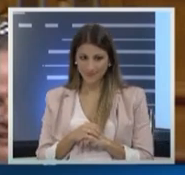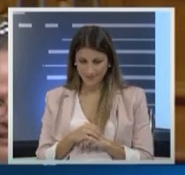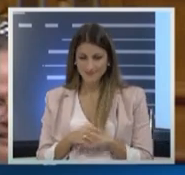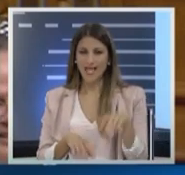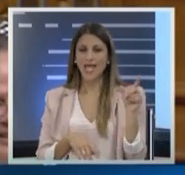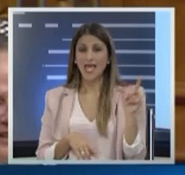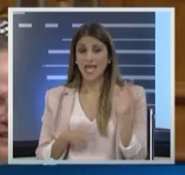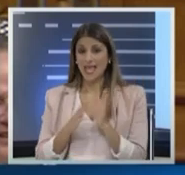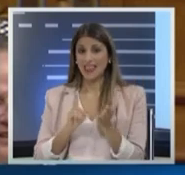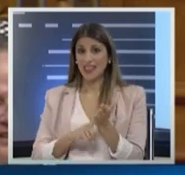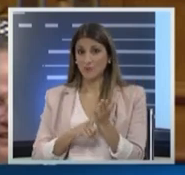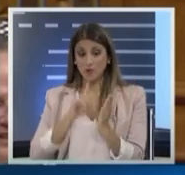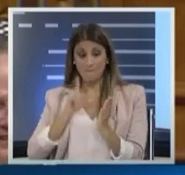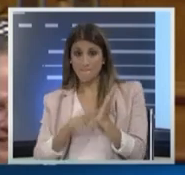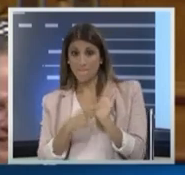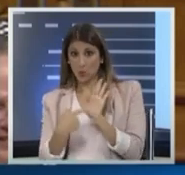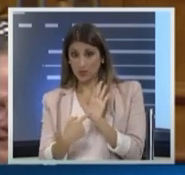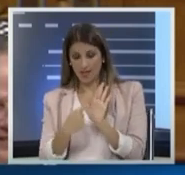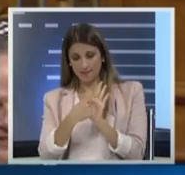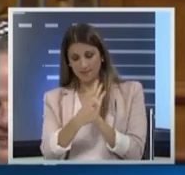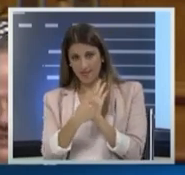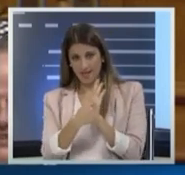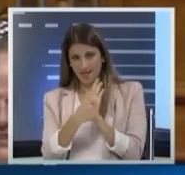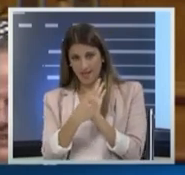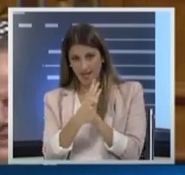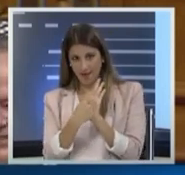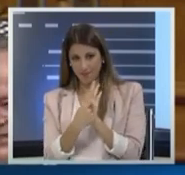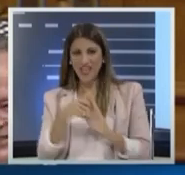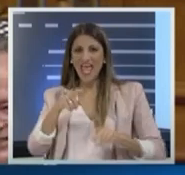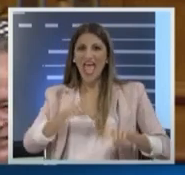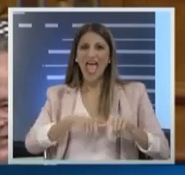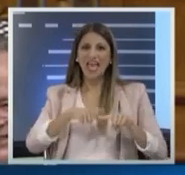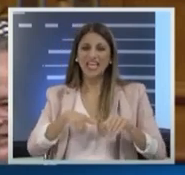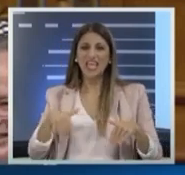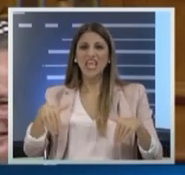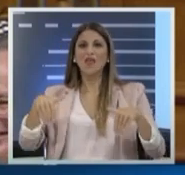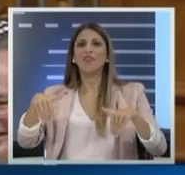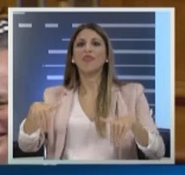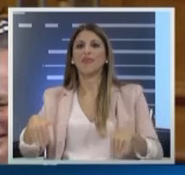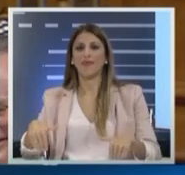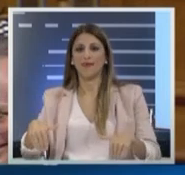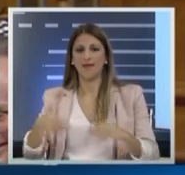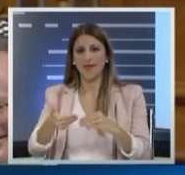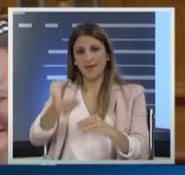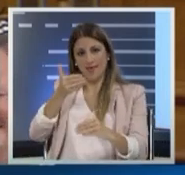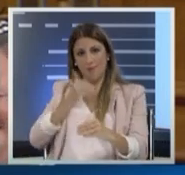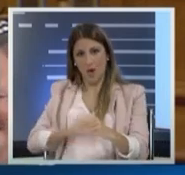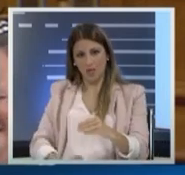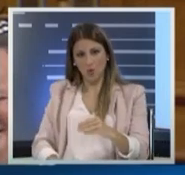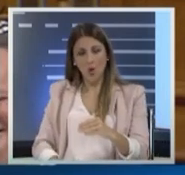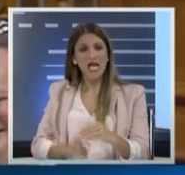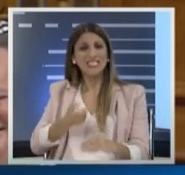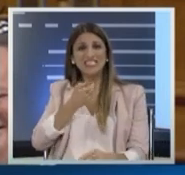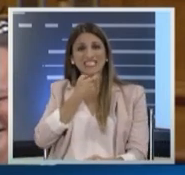ελληνικά, ελληνική ηθαγένεια, από κάτω, στα αγγλικά, Hellenic Nationality.